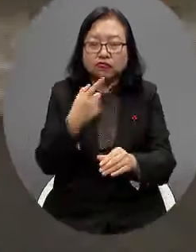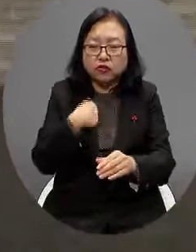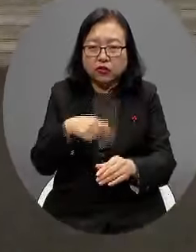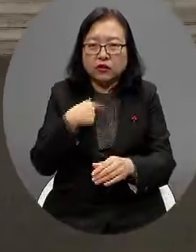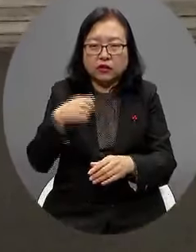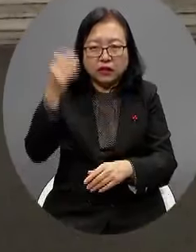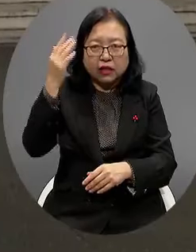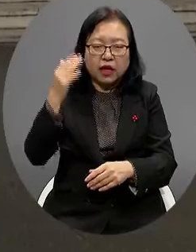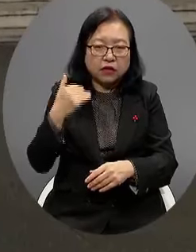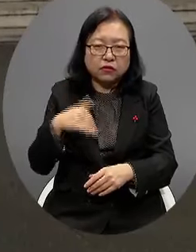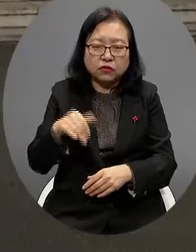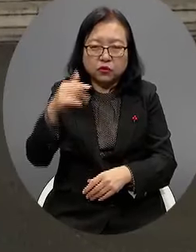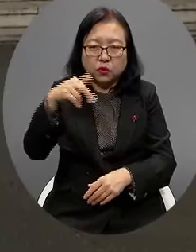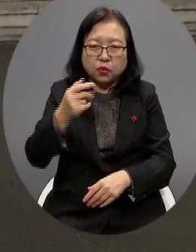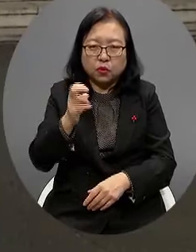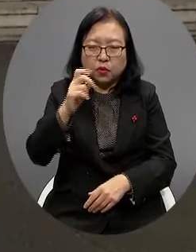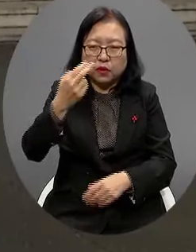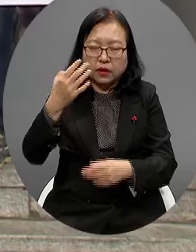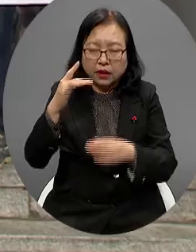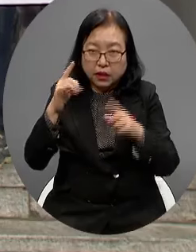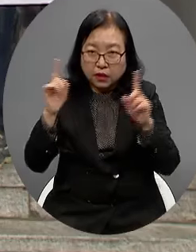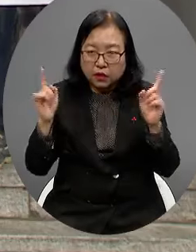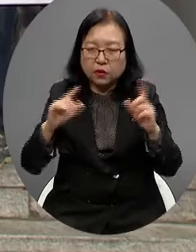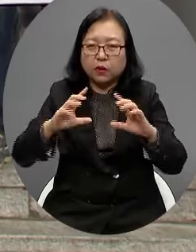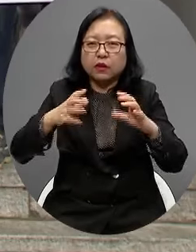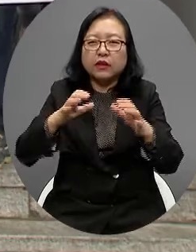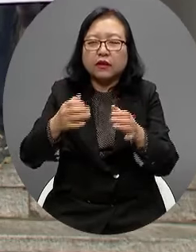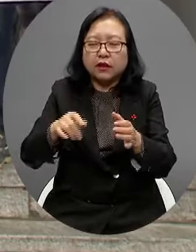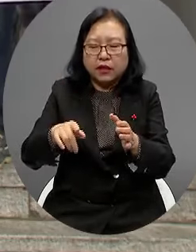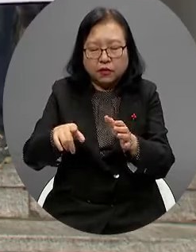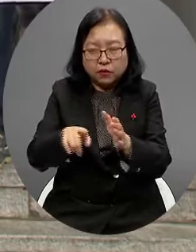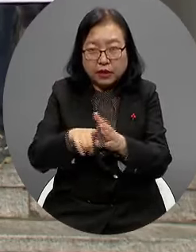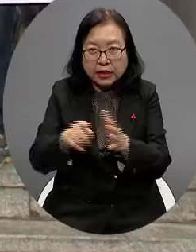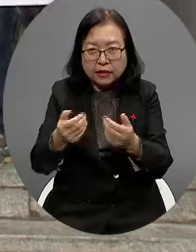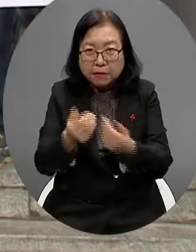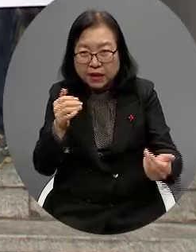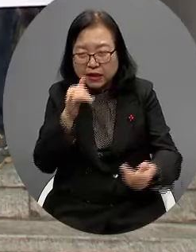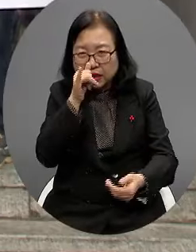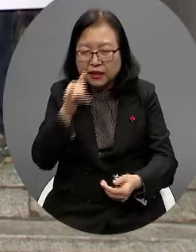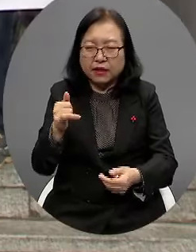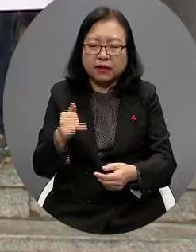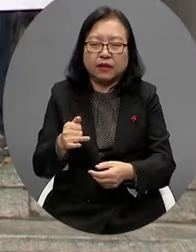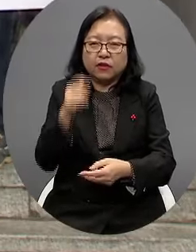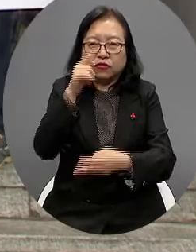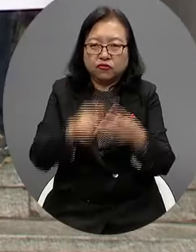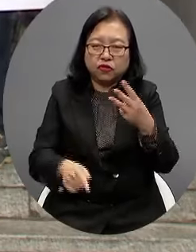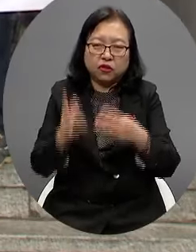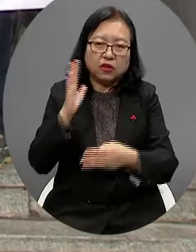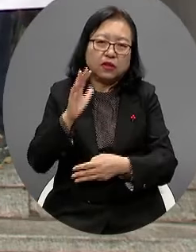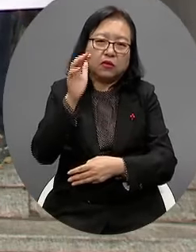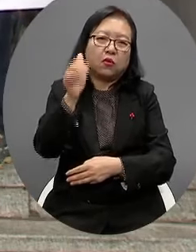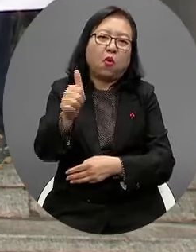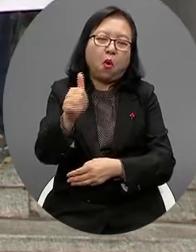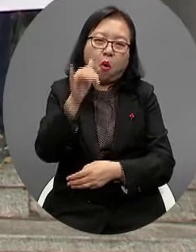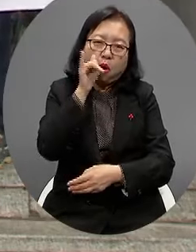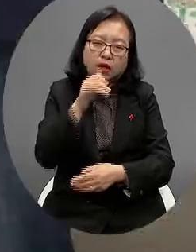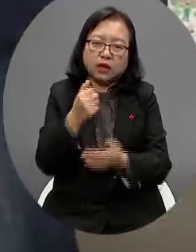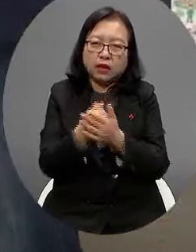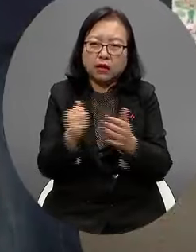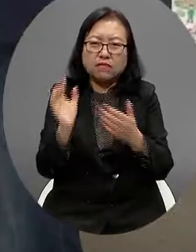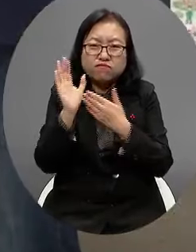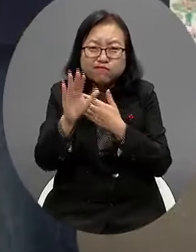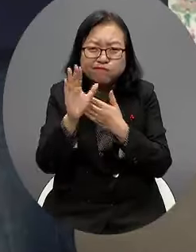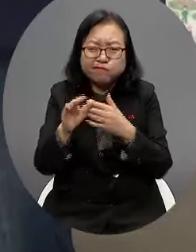교원대 교수들 역시 내란을 획책하는 단 국가 행위를 한 건 윤석열 본인이라면 더 이상 국가를